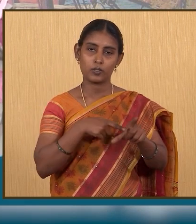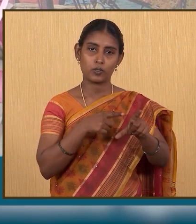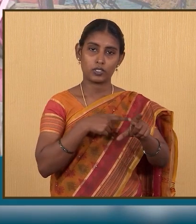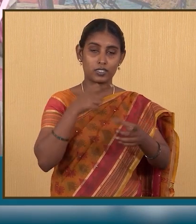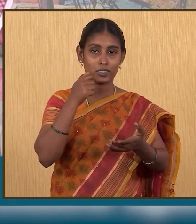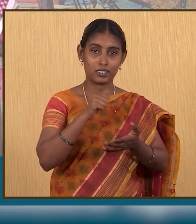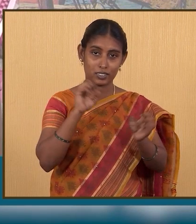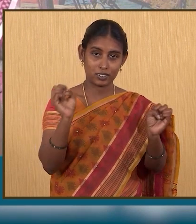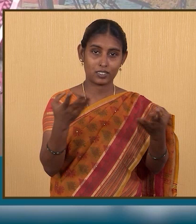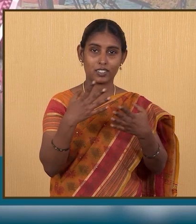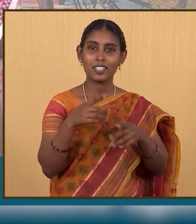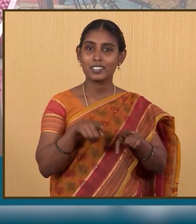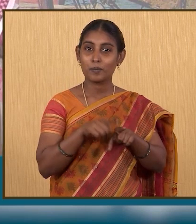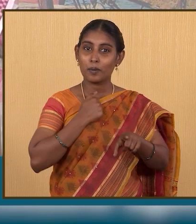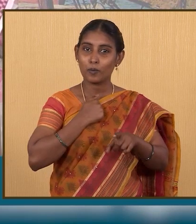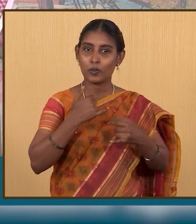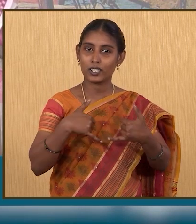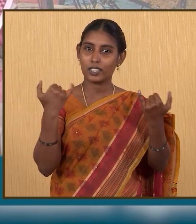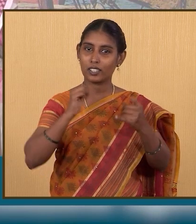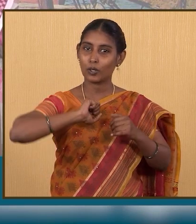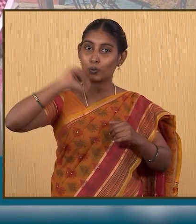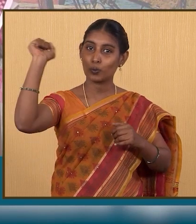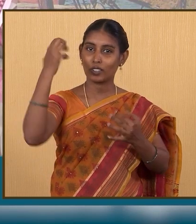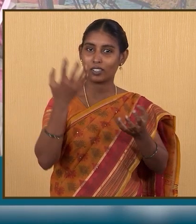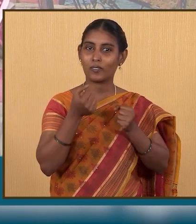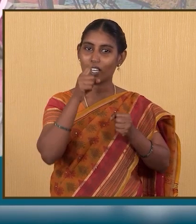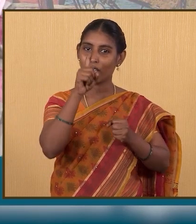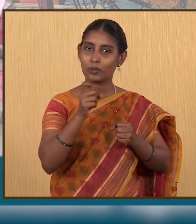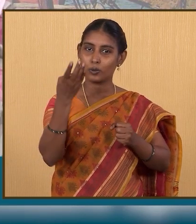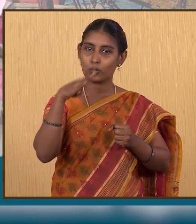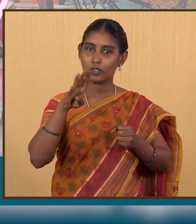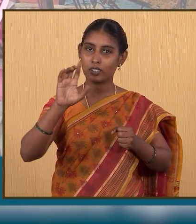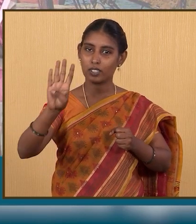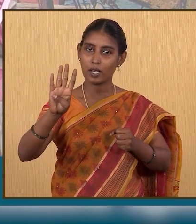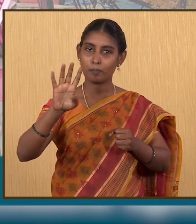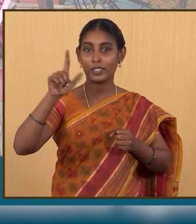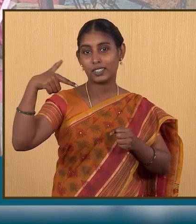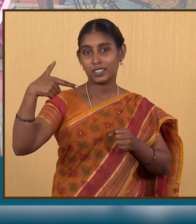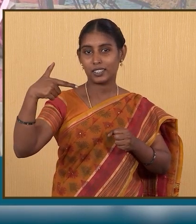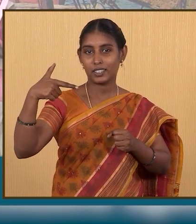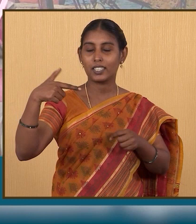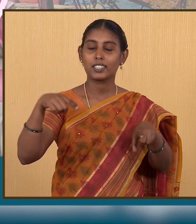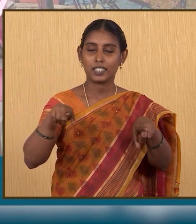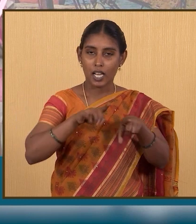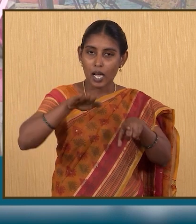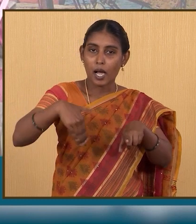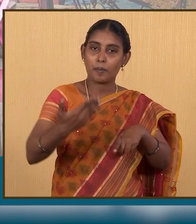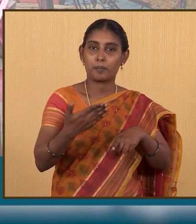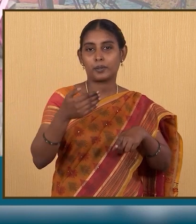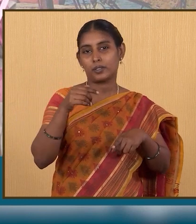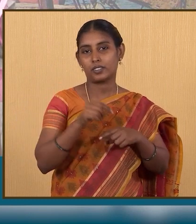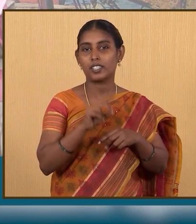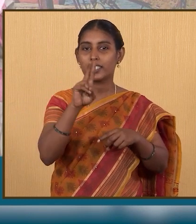1949 அதாவது நம்ம சுதந்திரம் வாங்கினாங்க இல்லையா 1947 அதுக்கடுத்து 2 கழித்து நிறுவனாங்க